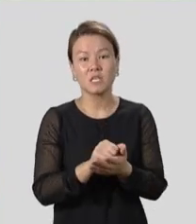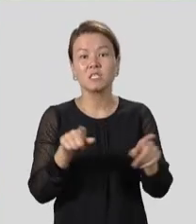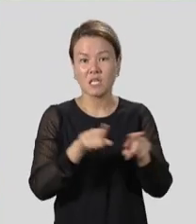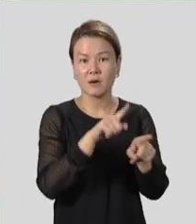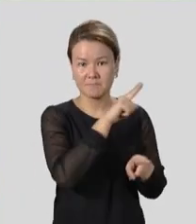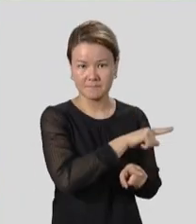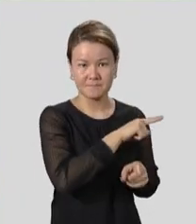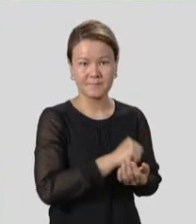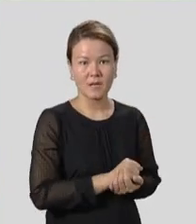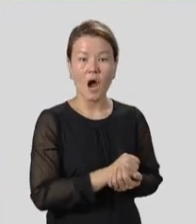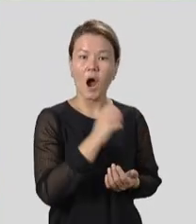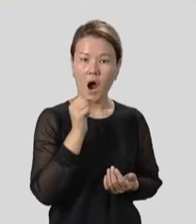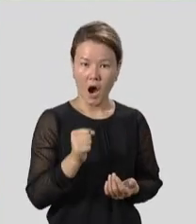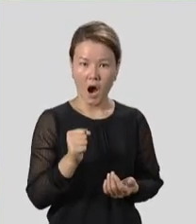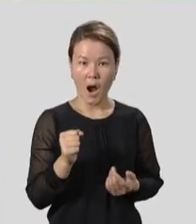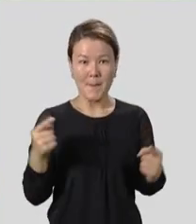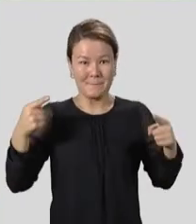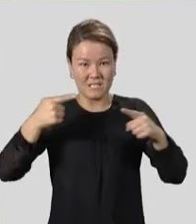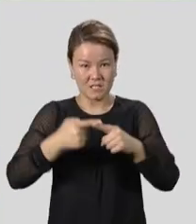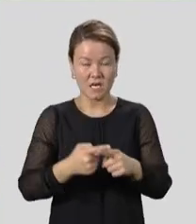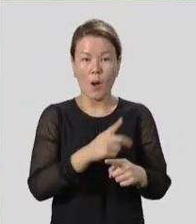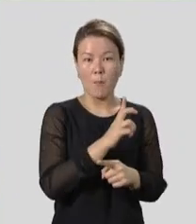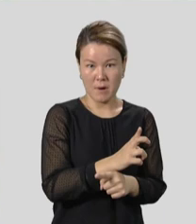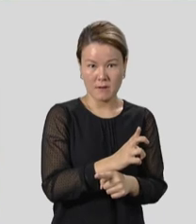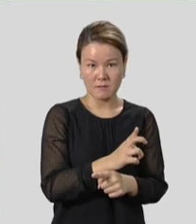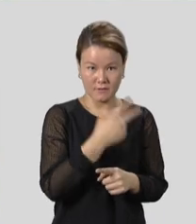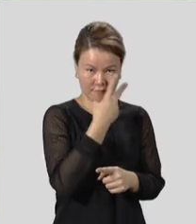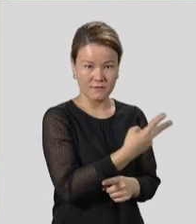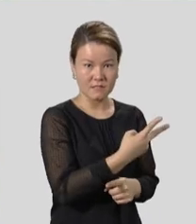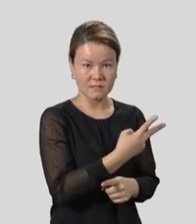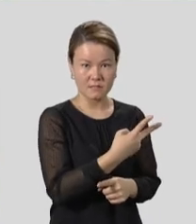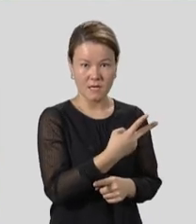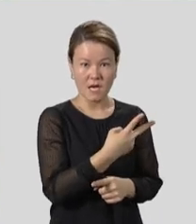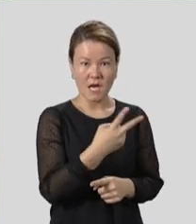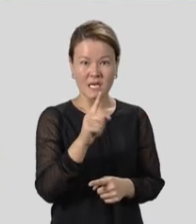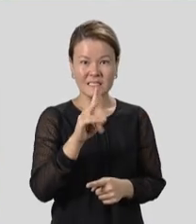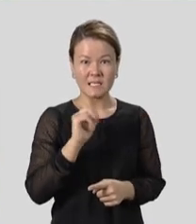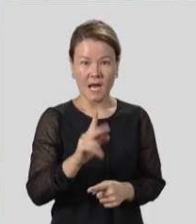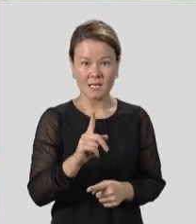так. А пересекает Б. Вы видите знак пересечения.